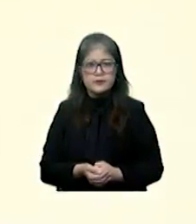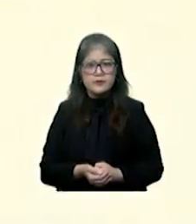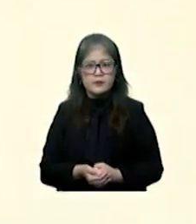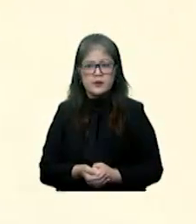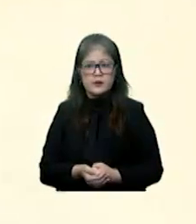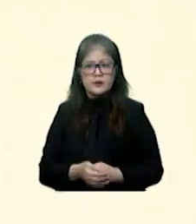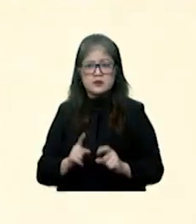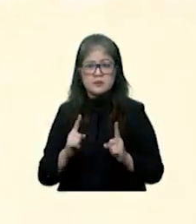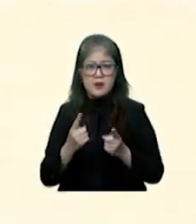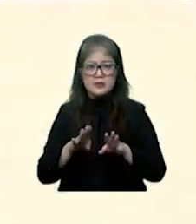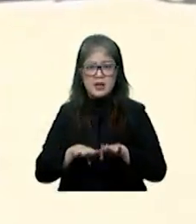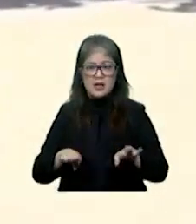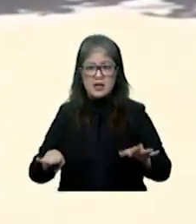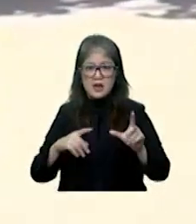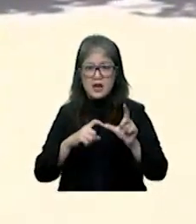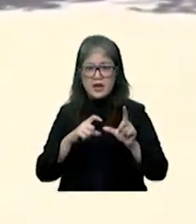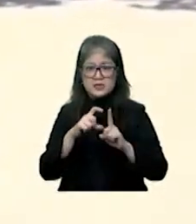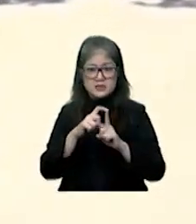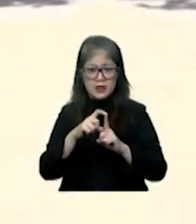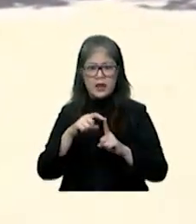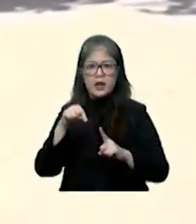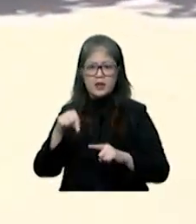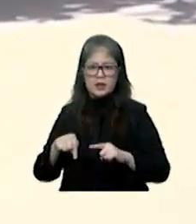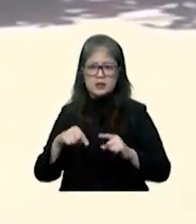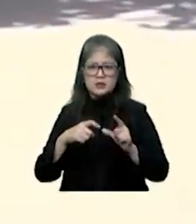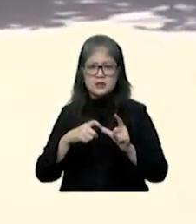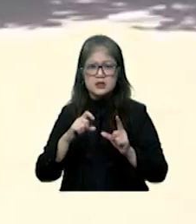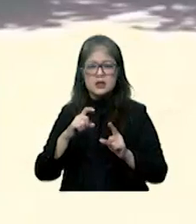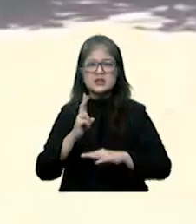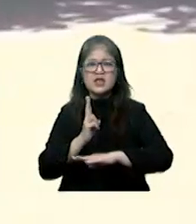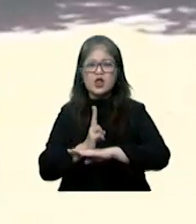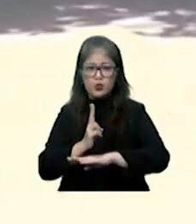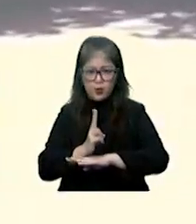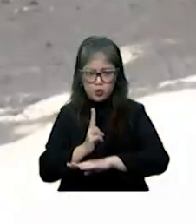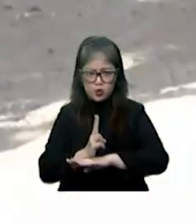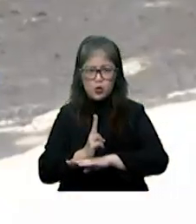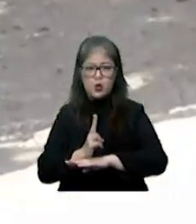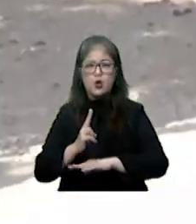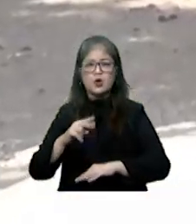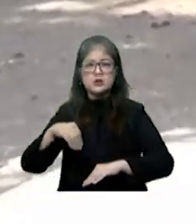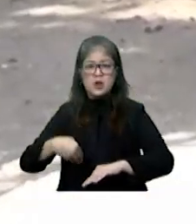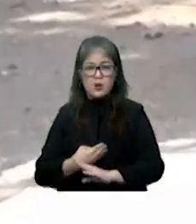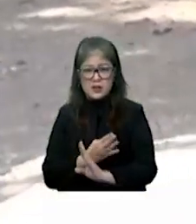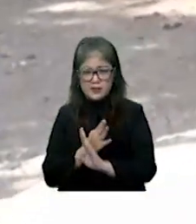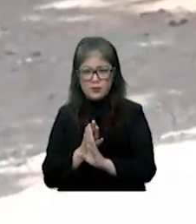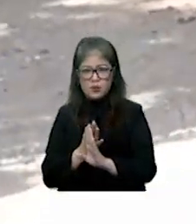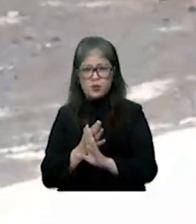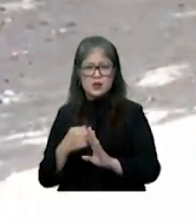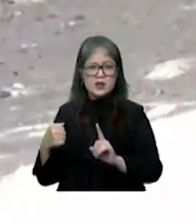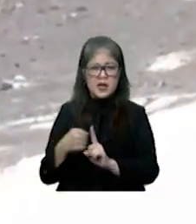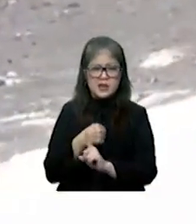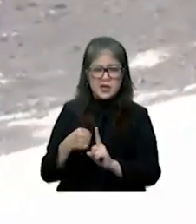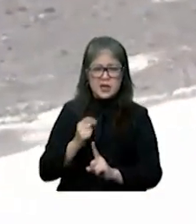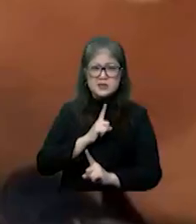Belasan siswi SD di Situbondo, Jawa Timur diketahui nekat melakukan aksi menyayat tangannya sendiri. Aksi ini dilakukan lantaran mengikuti tren di